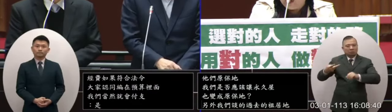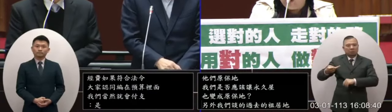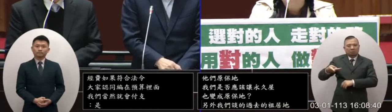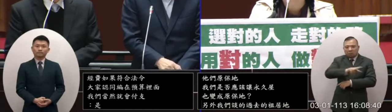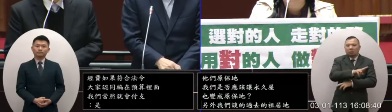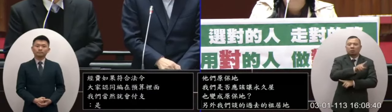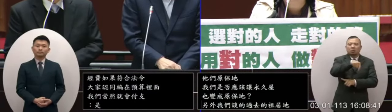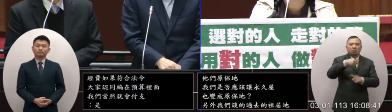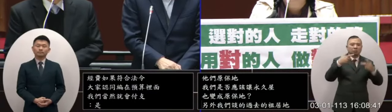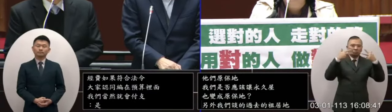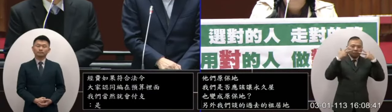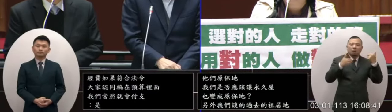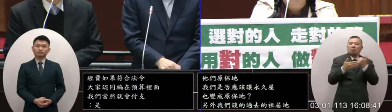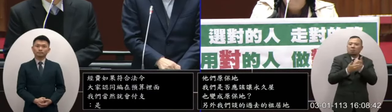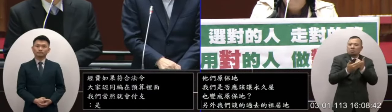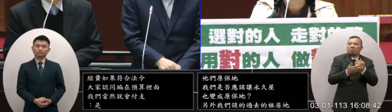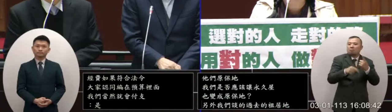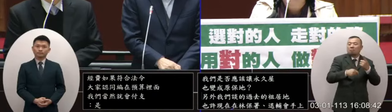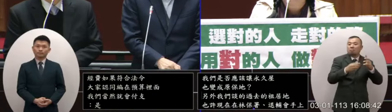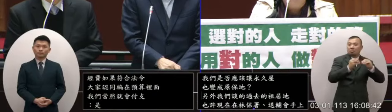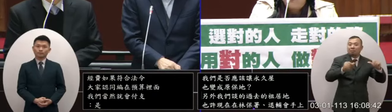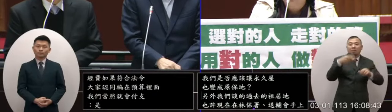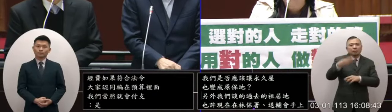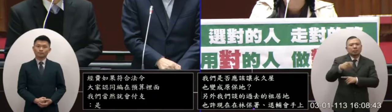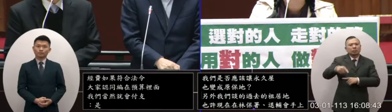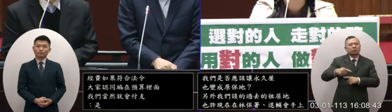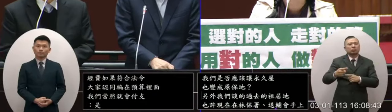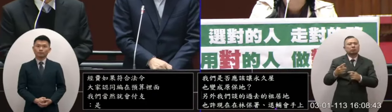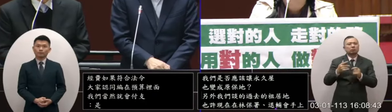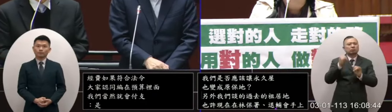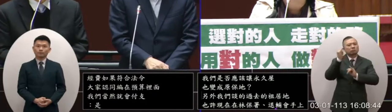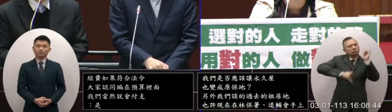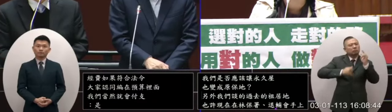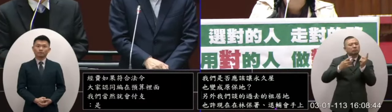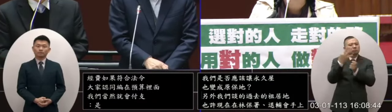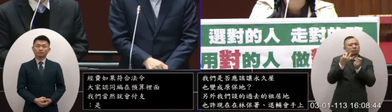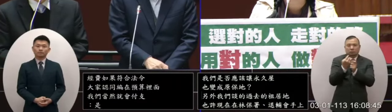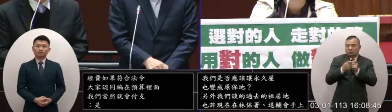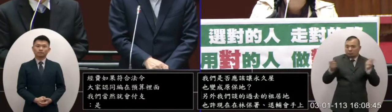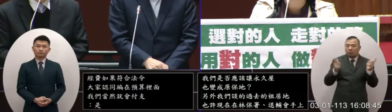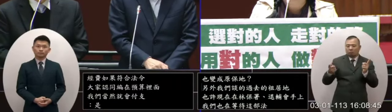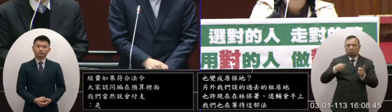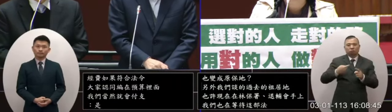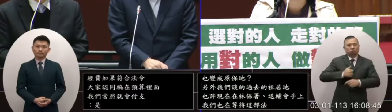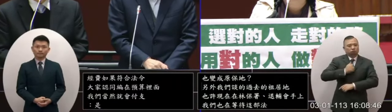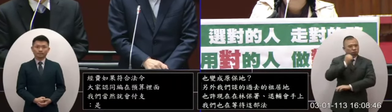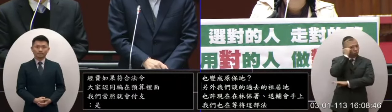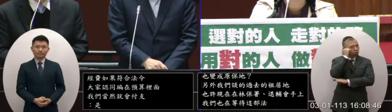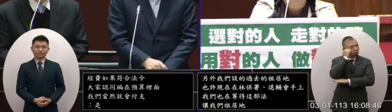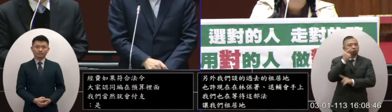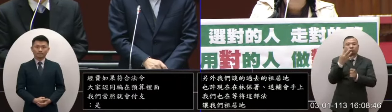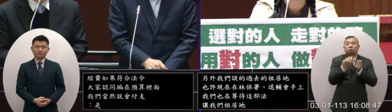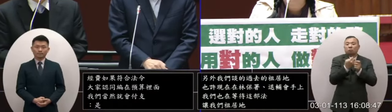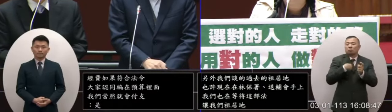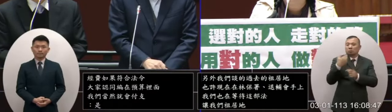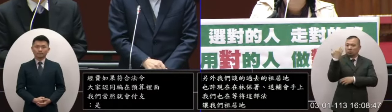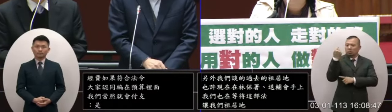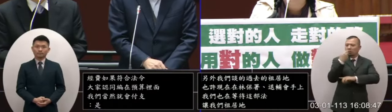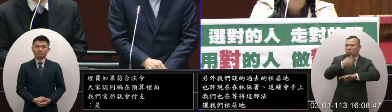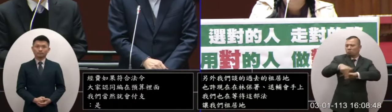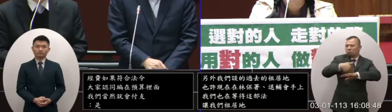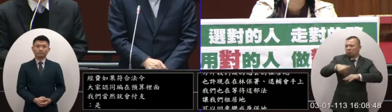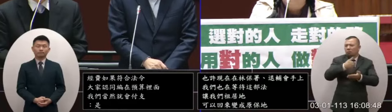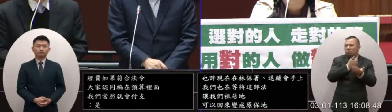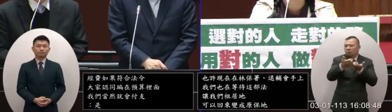者我们很多具有历史传统渊源的使用事实的，那过去我们增划编只能够用在原乡地